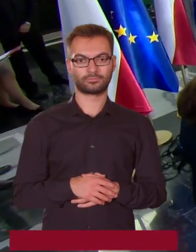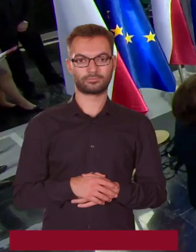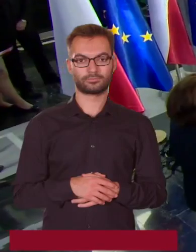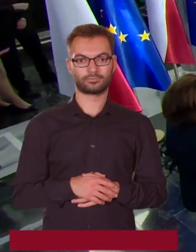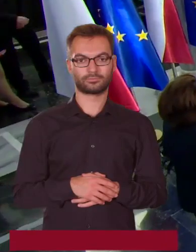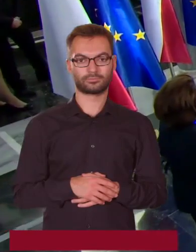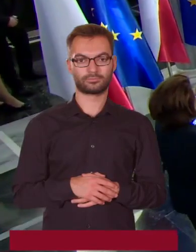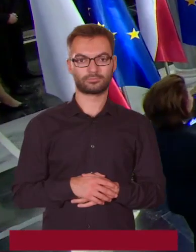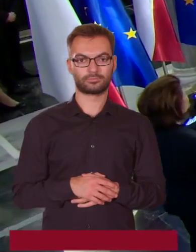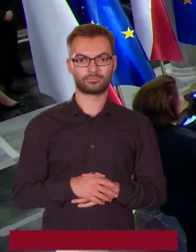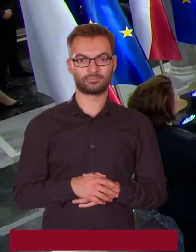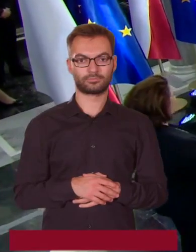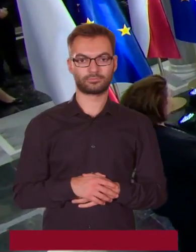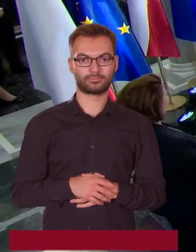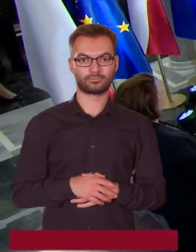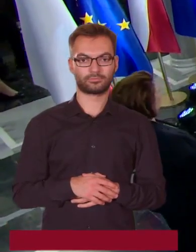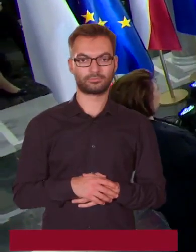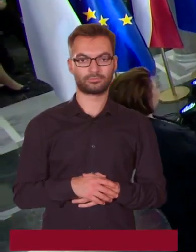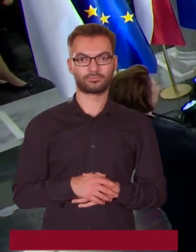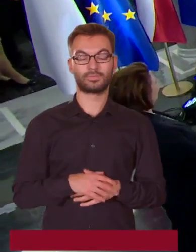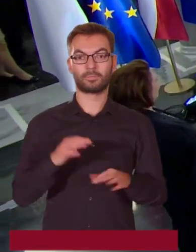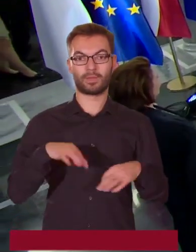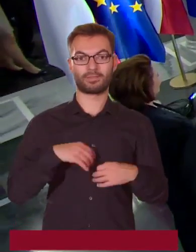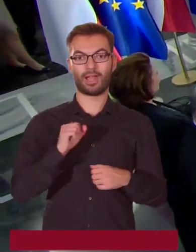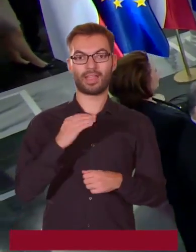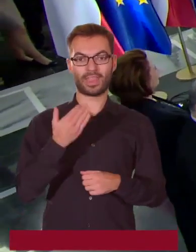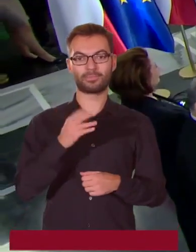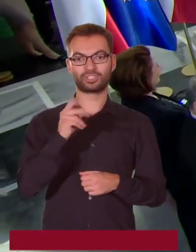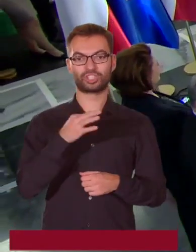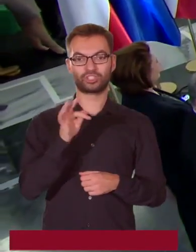Czy pan Adam Krzysztof Abramowicz? Proszę bardzo.